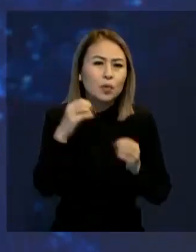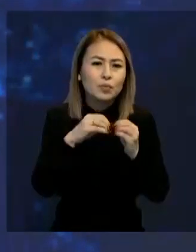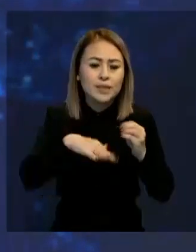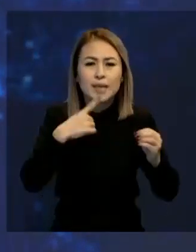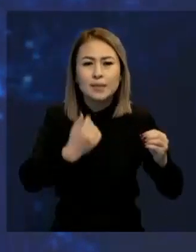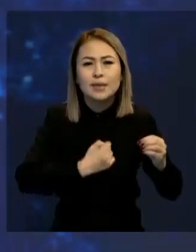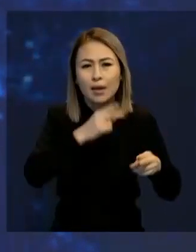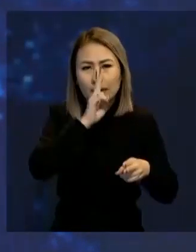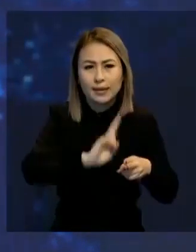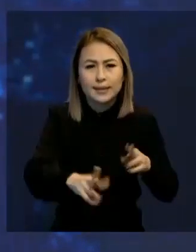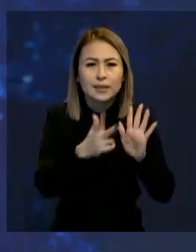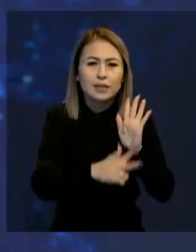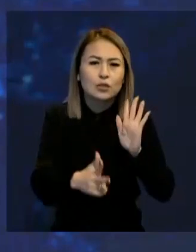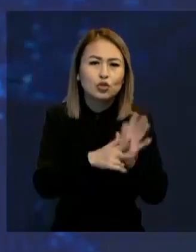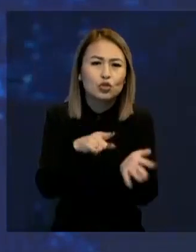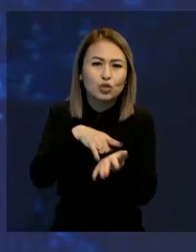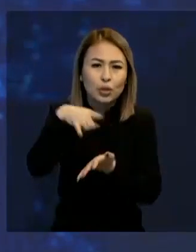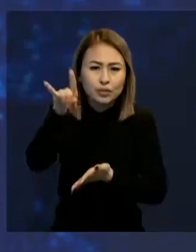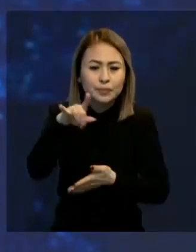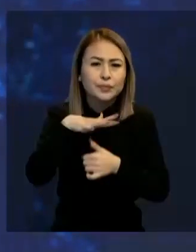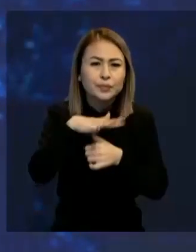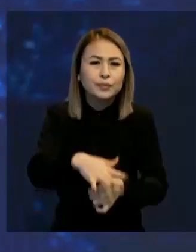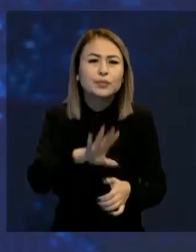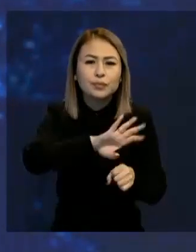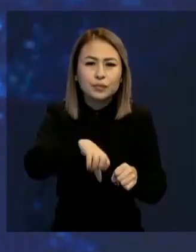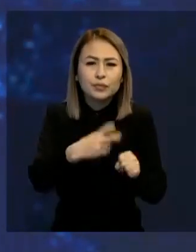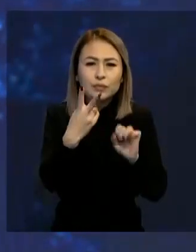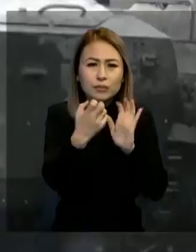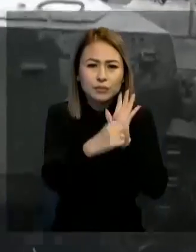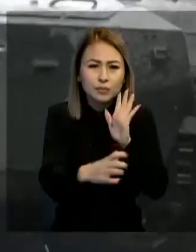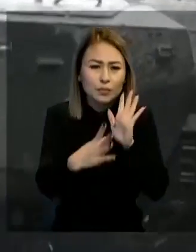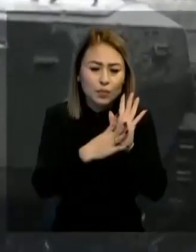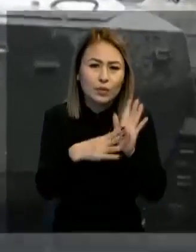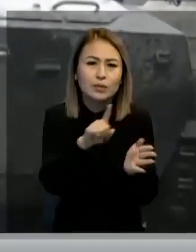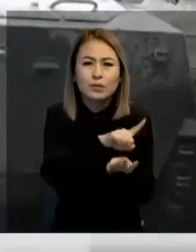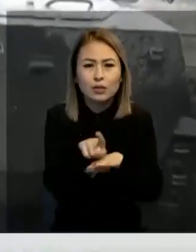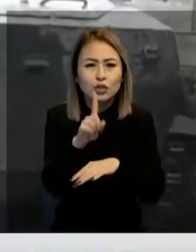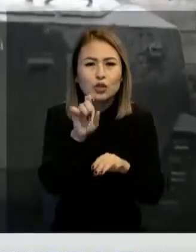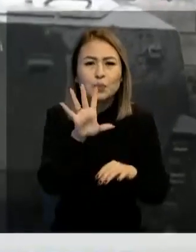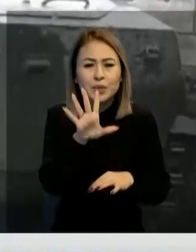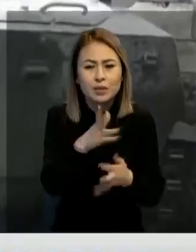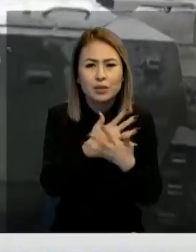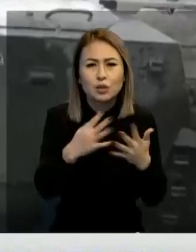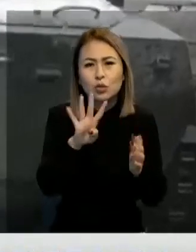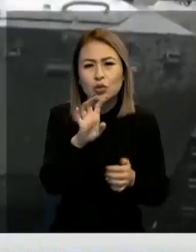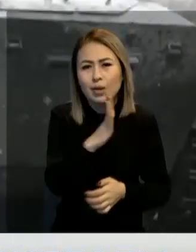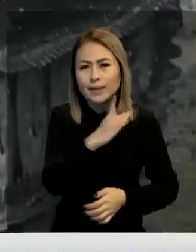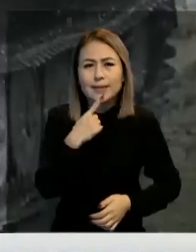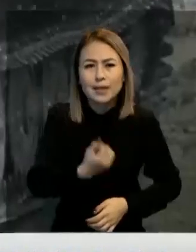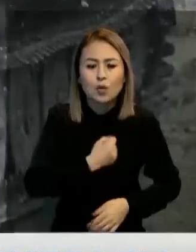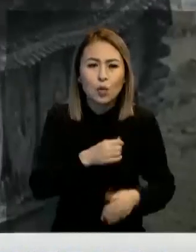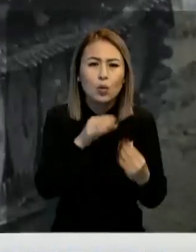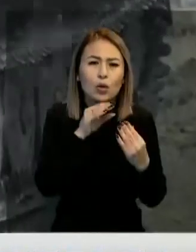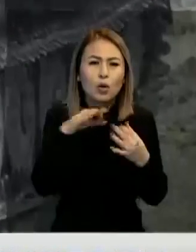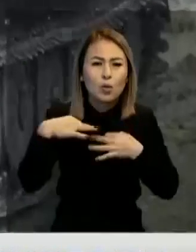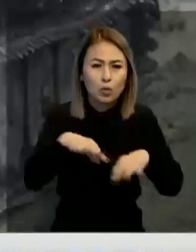мың сарбаздан айырылған. 88 ұшақ пен тікұшағы жойылып, 269 танкі, 105 зеңбірегі және 400-ден аса әскери